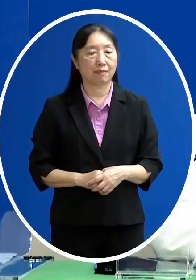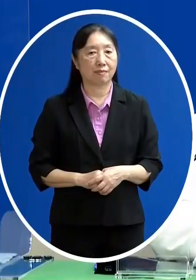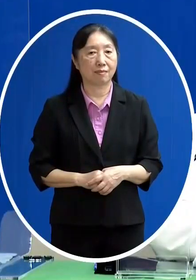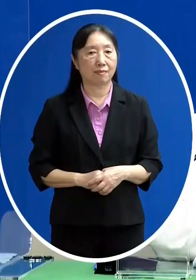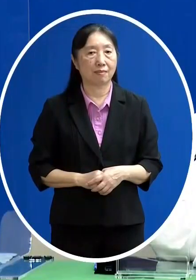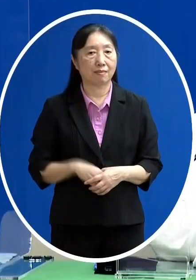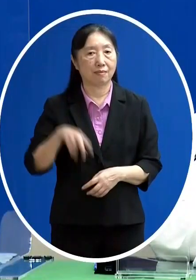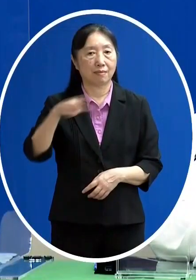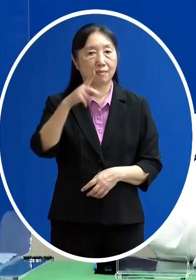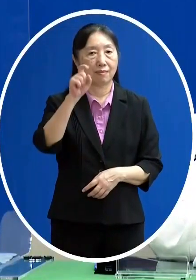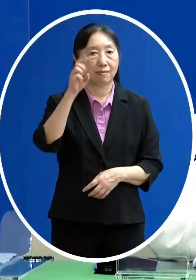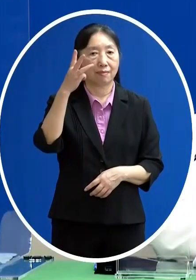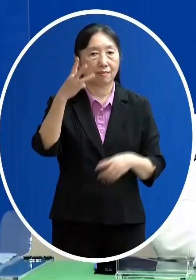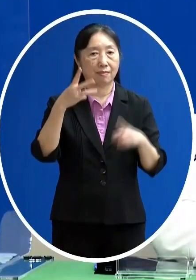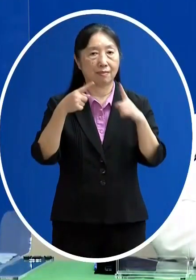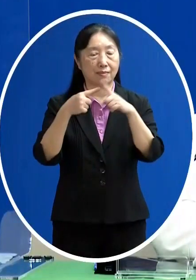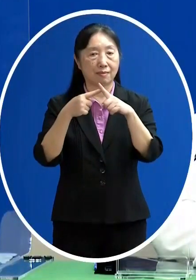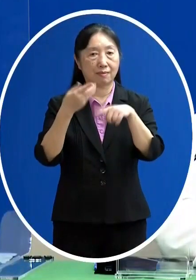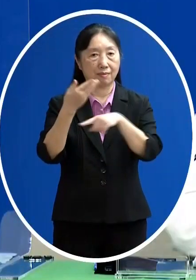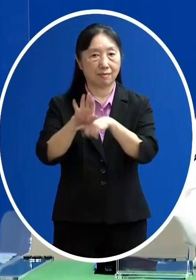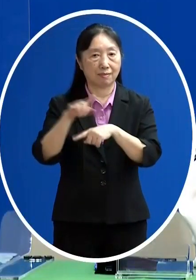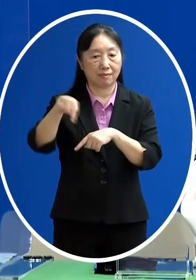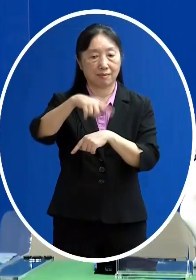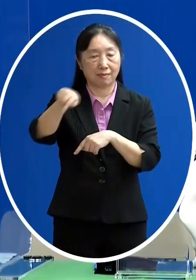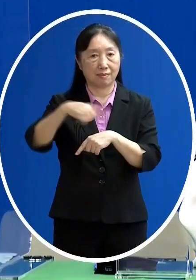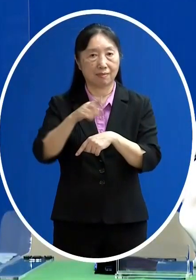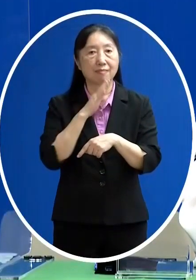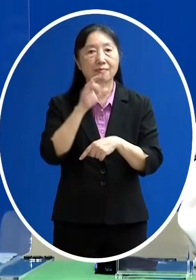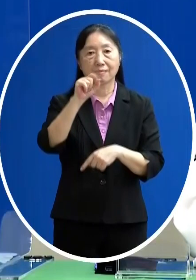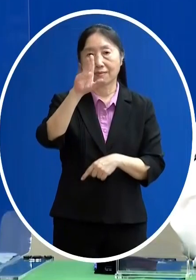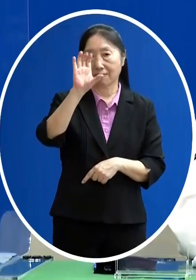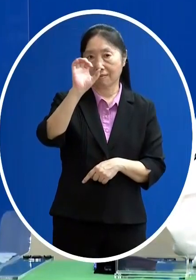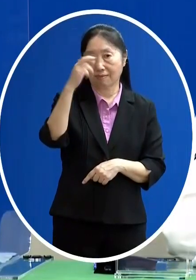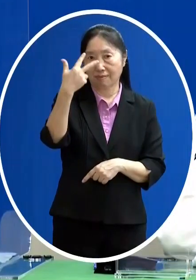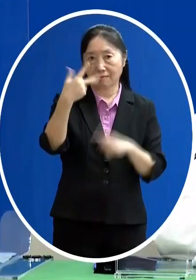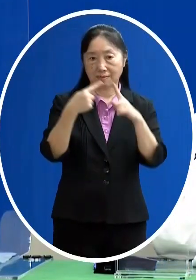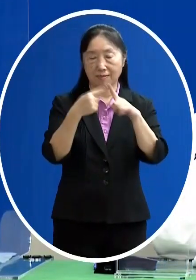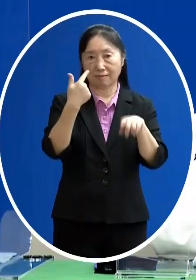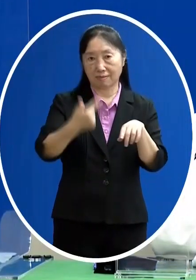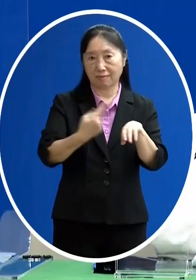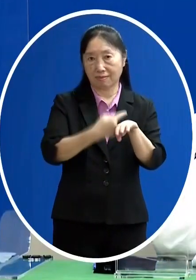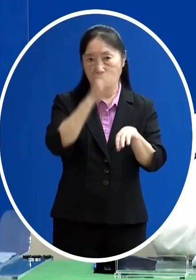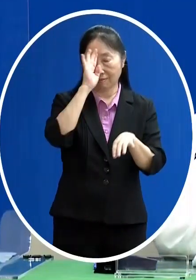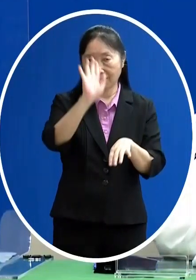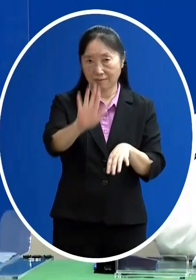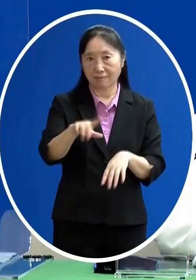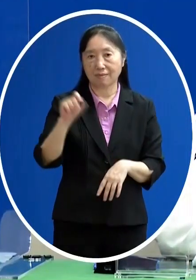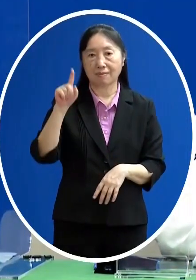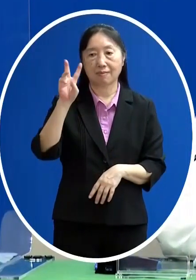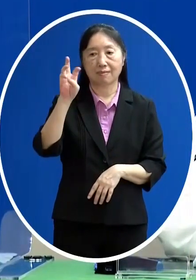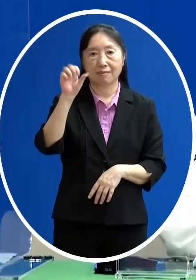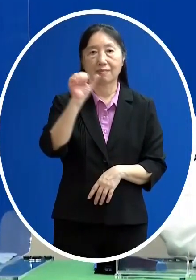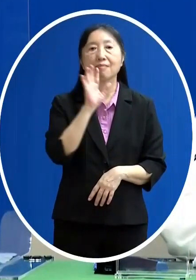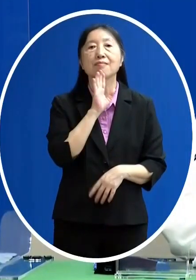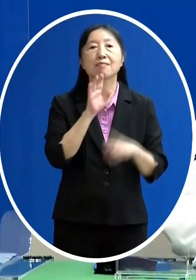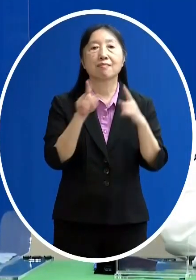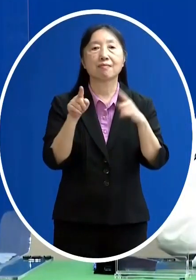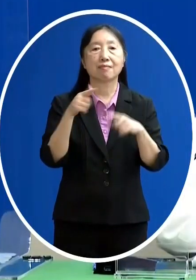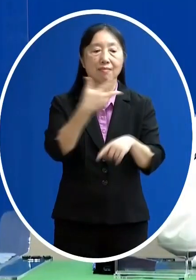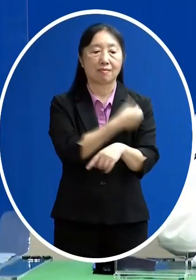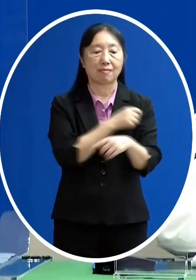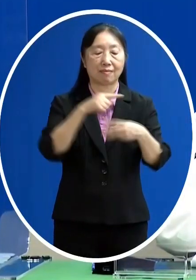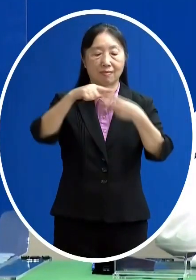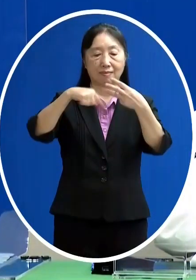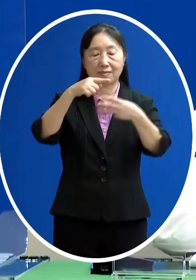那在213位的确诊死亡个案当中，吼，有197位有慢性病史，135人是没有打